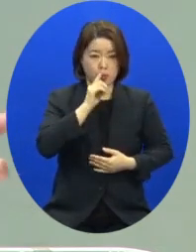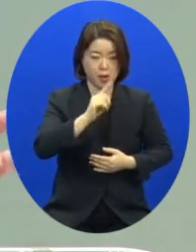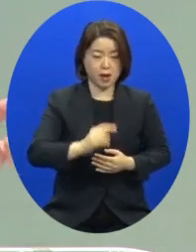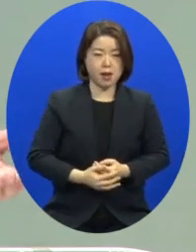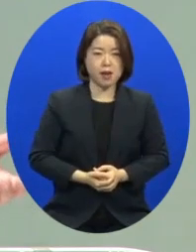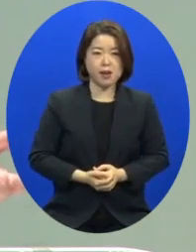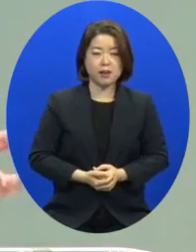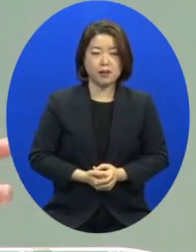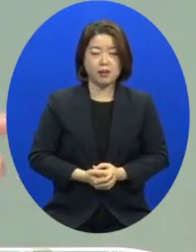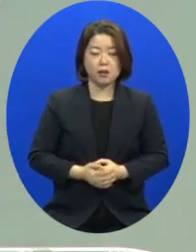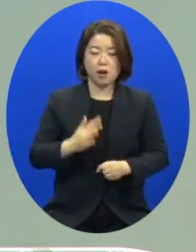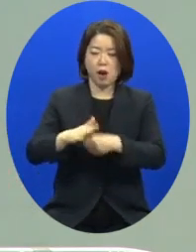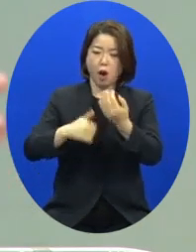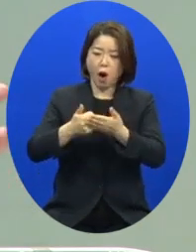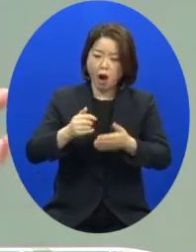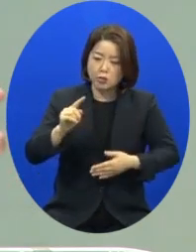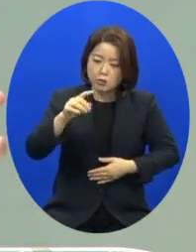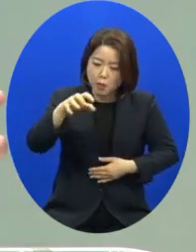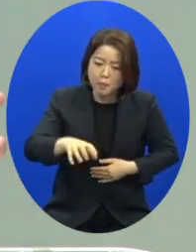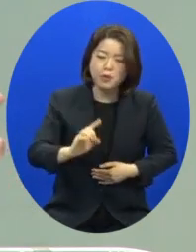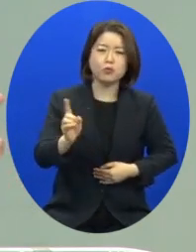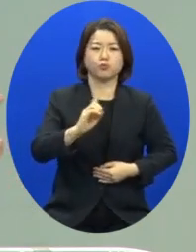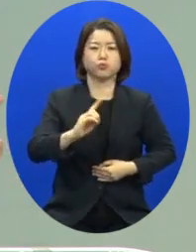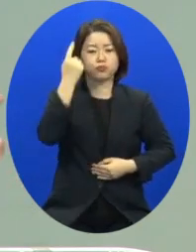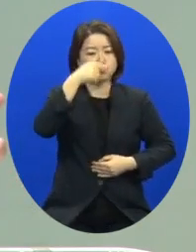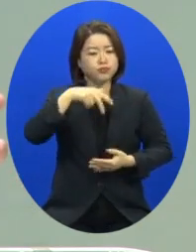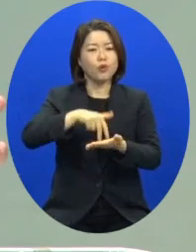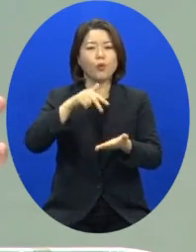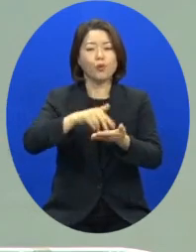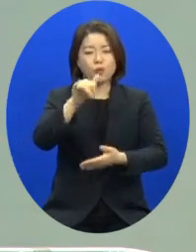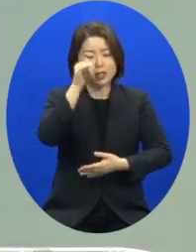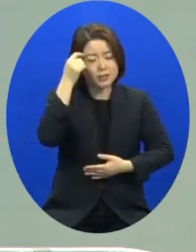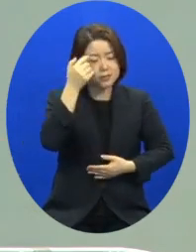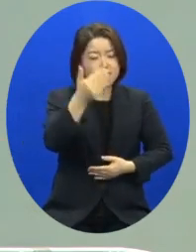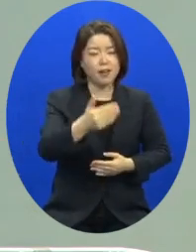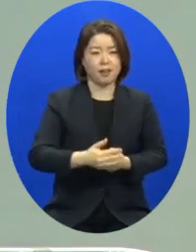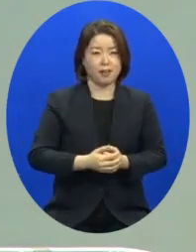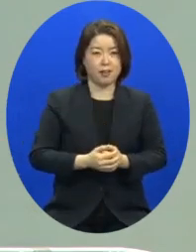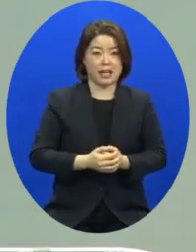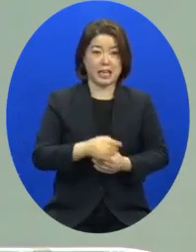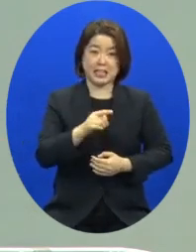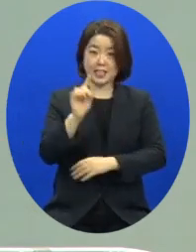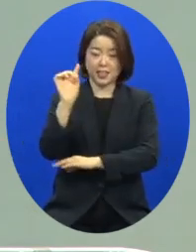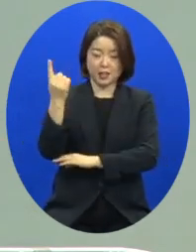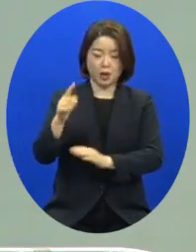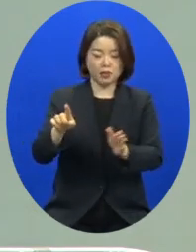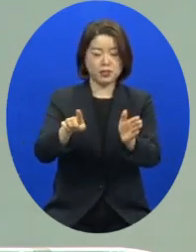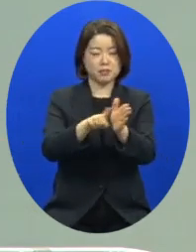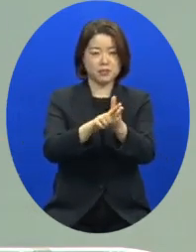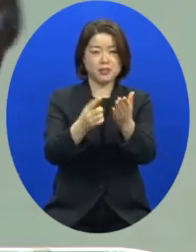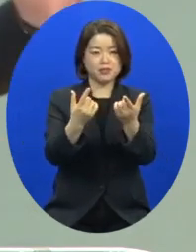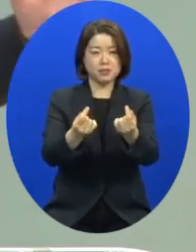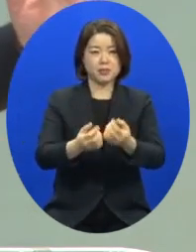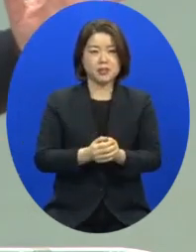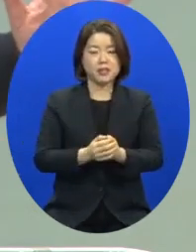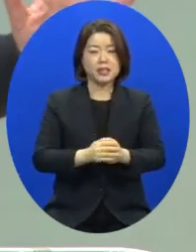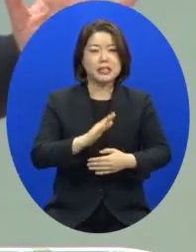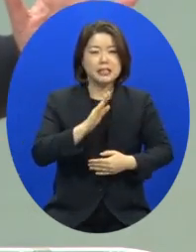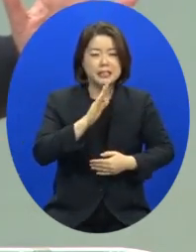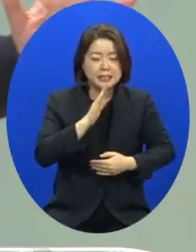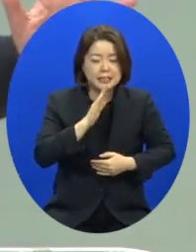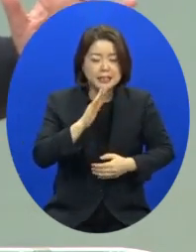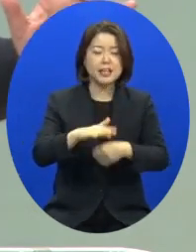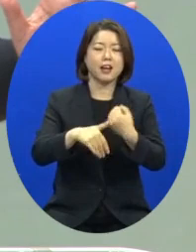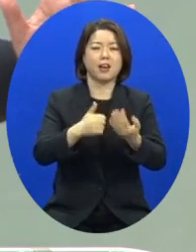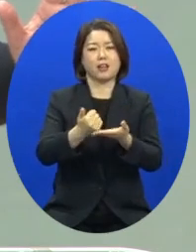하나님 앞에서 무슨 위신이 있고 무슨 채통이 있냐 말입니다. 그게 다윗의 믿음이었습니다. 다윗이 진짜 하나님을 믿은